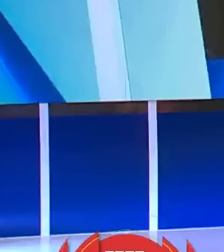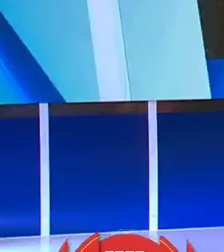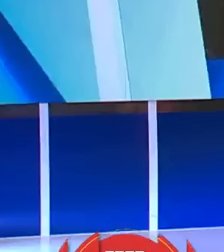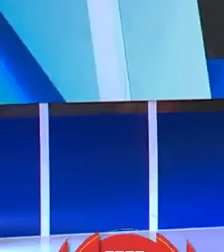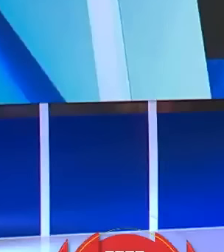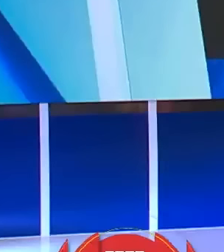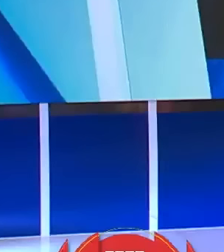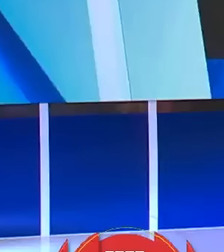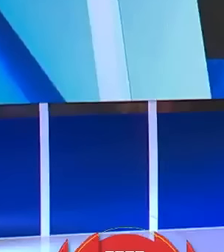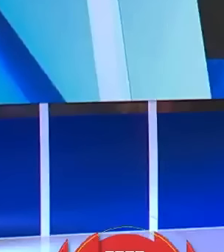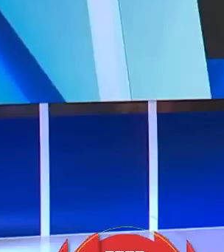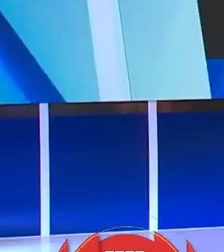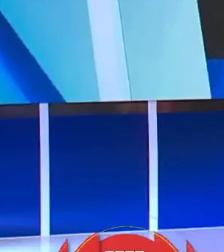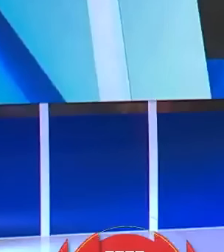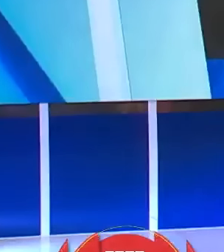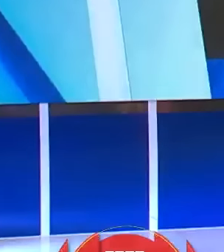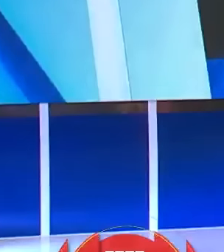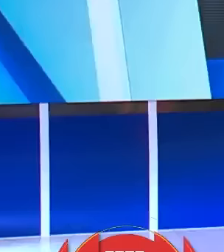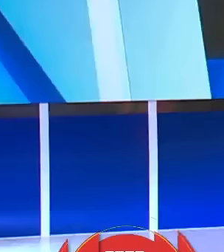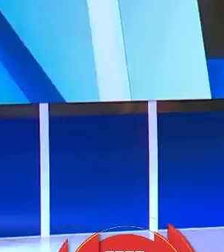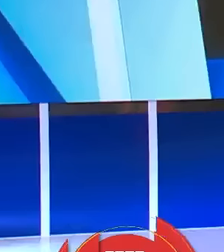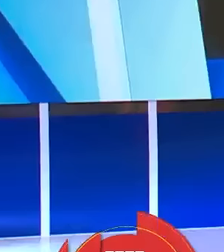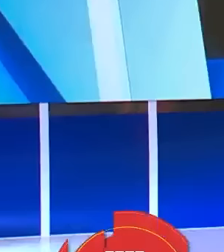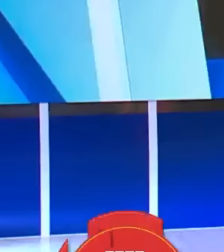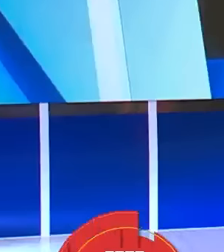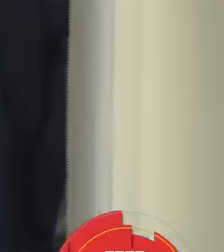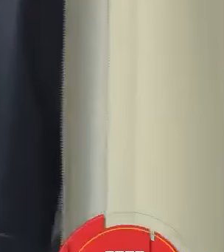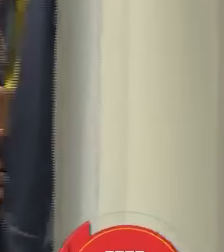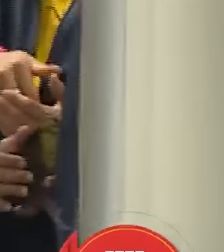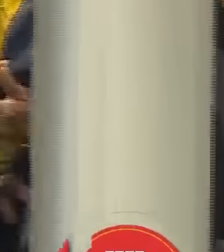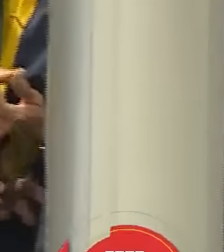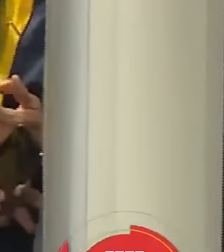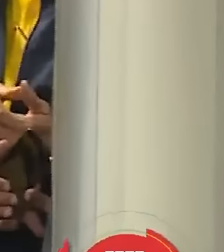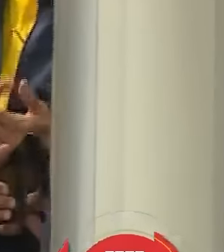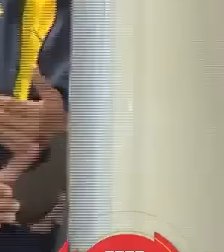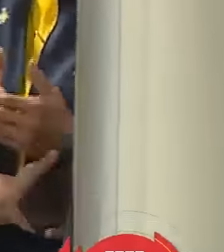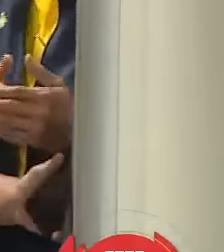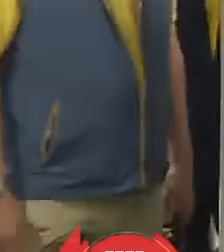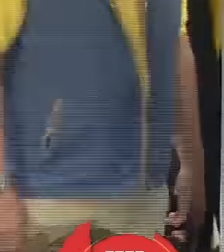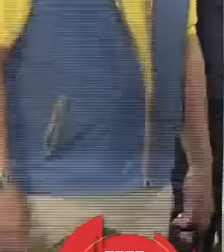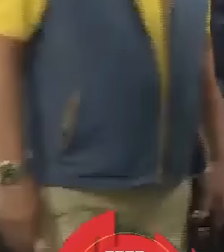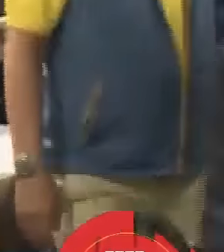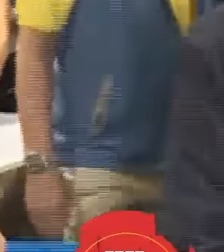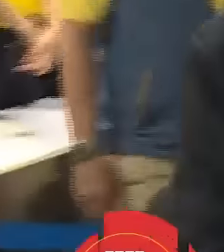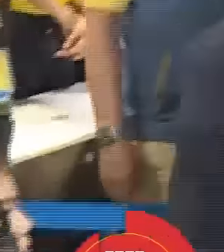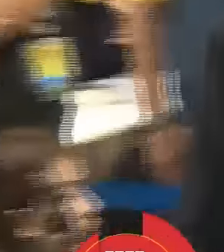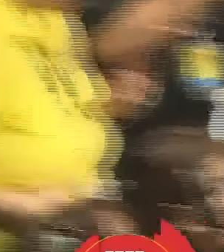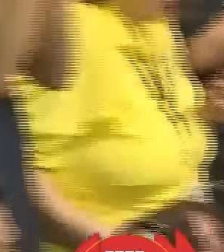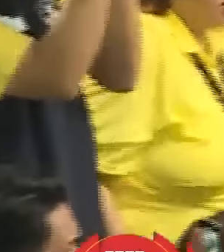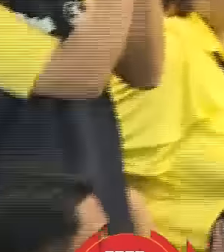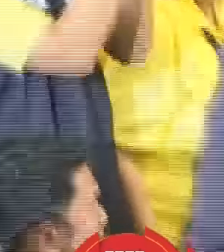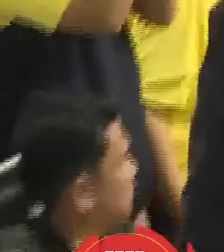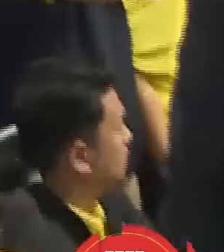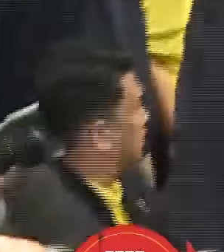นี่เป็นบรรยากาศนะคะที่นายกรัฐมนตรีนั้นไปในพื้นที่สนามบินหัวหินแล้วค่ะ จะเห็นนะคะว่านายกเองนะคะ